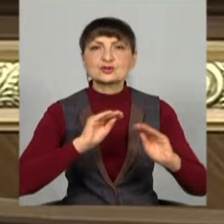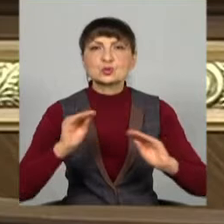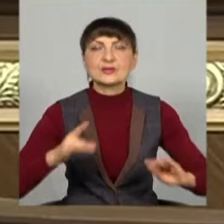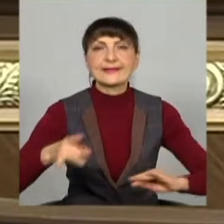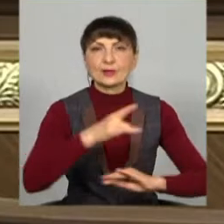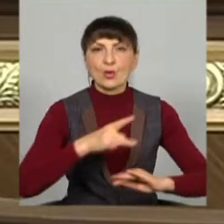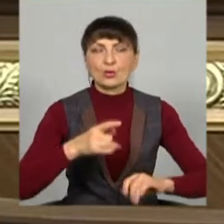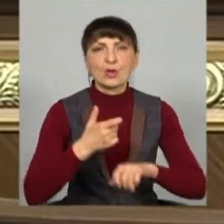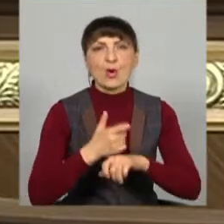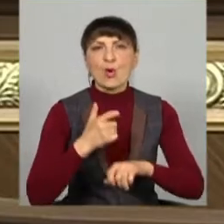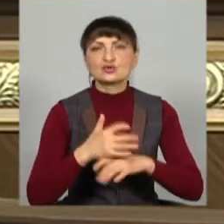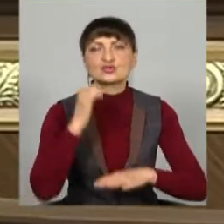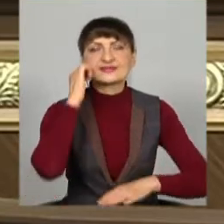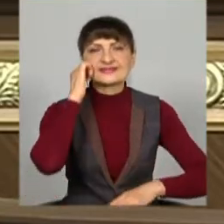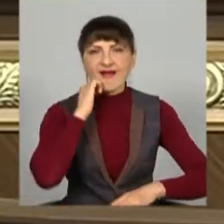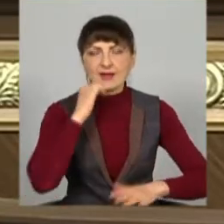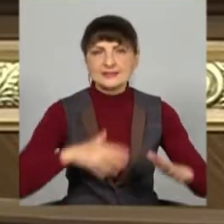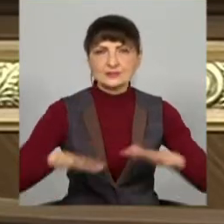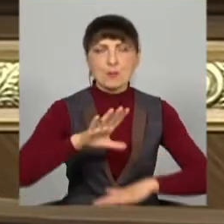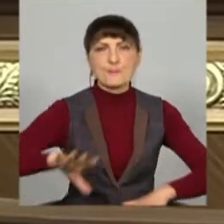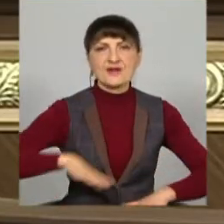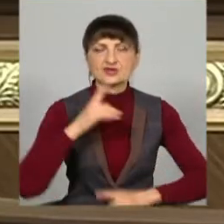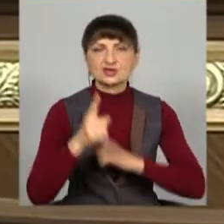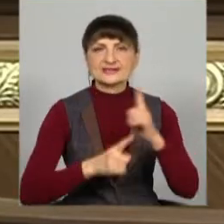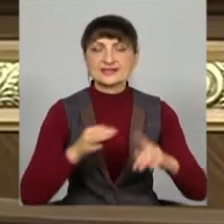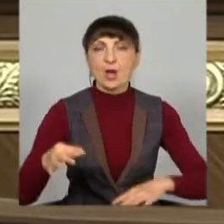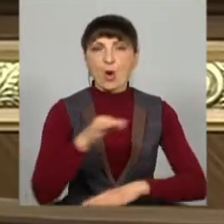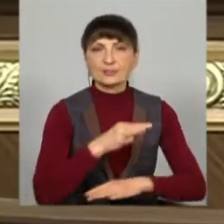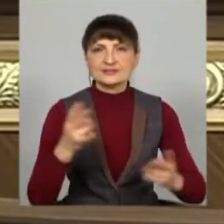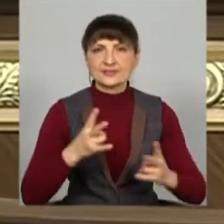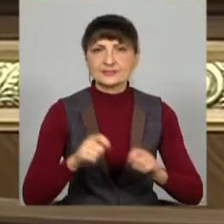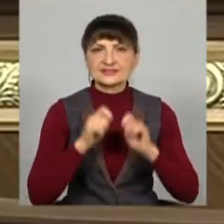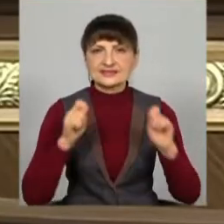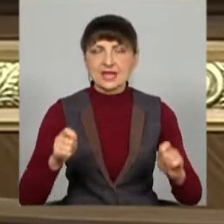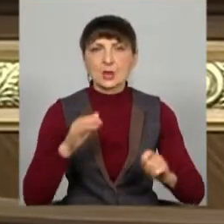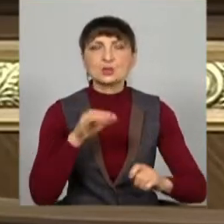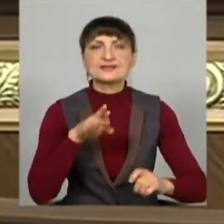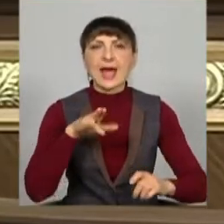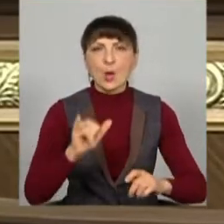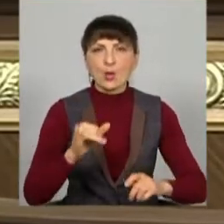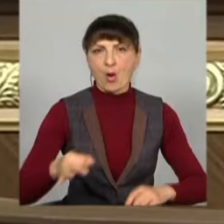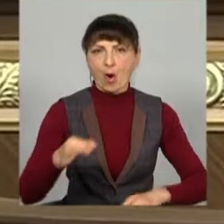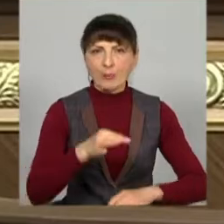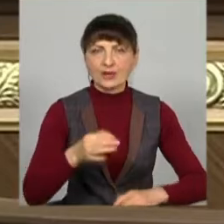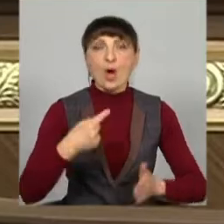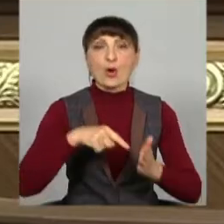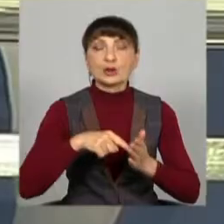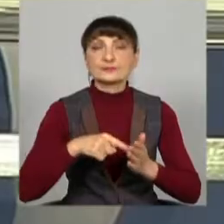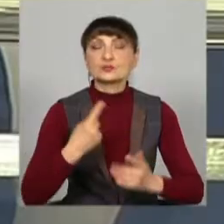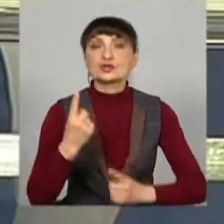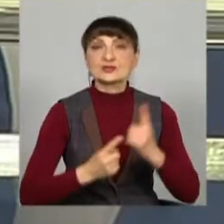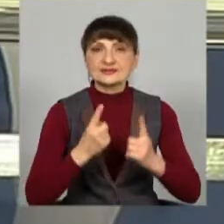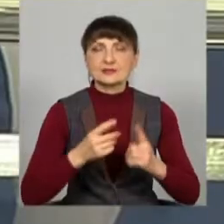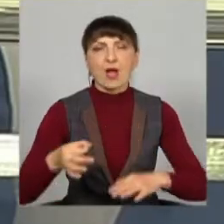региона достаточно изношена. На территории бывшей Жезказганской области необходимо создать Улутаускую область. Город Жезказган снова